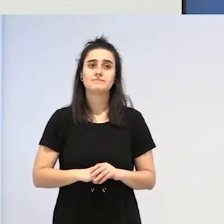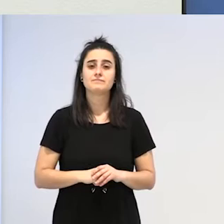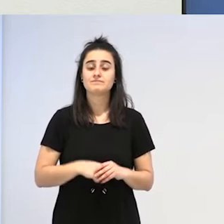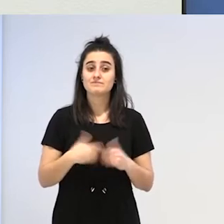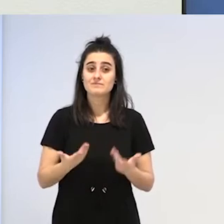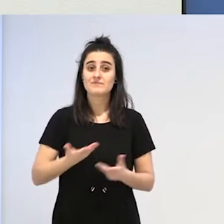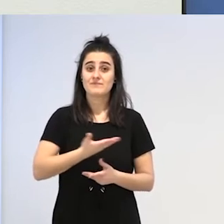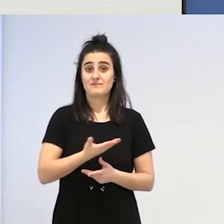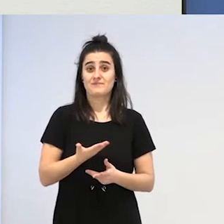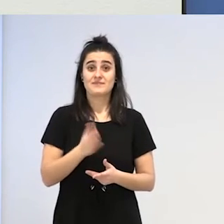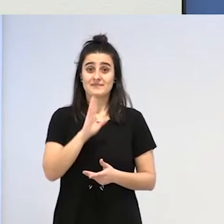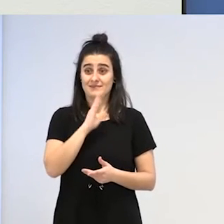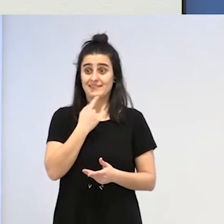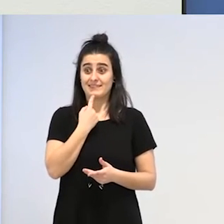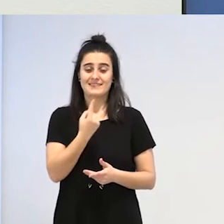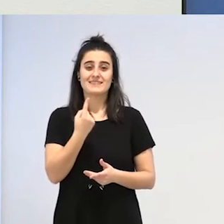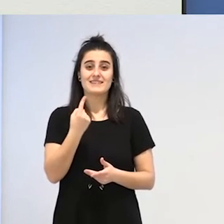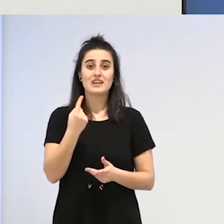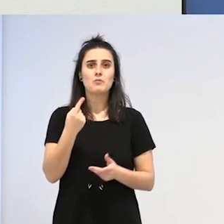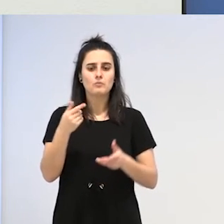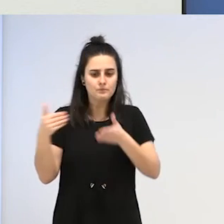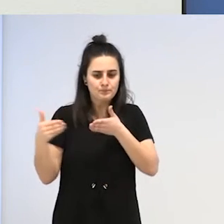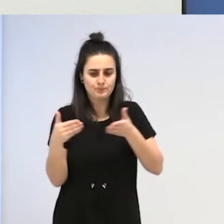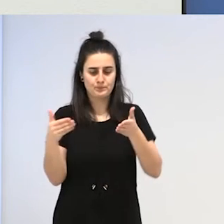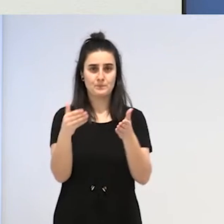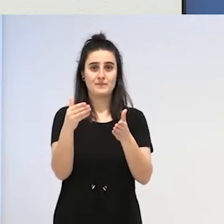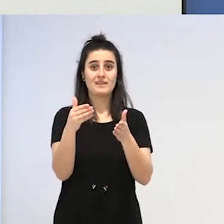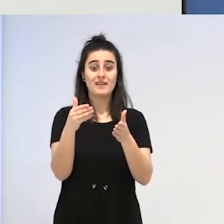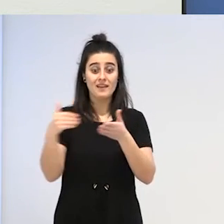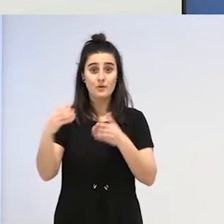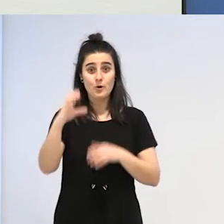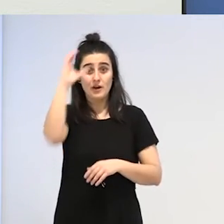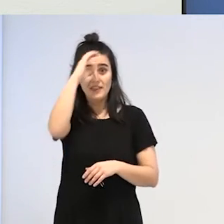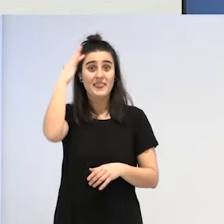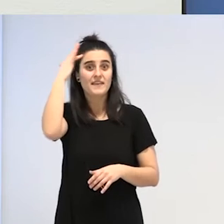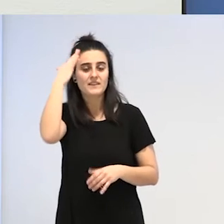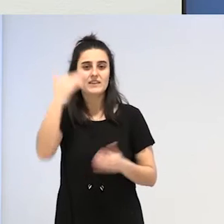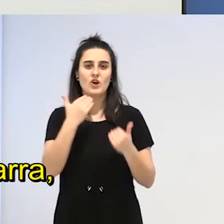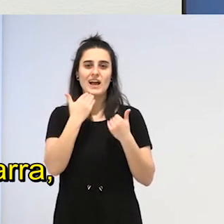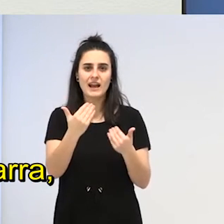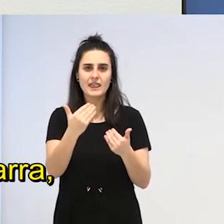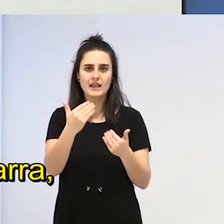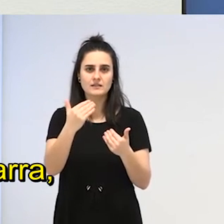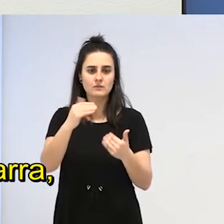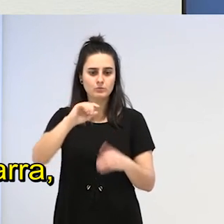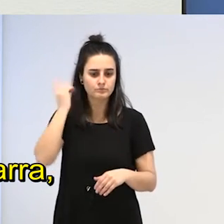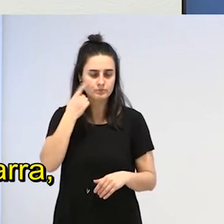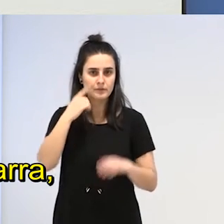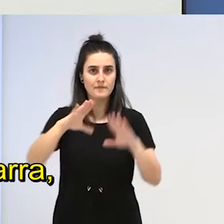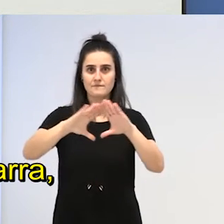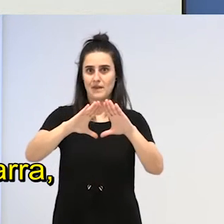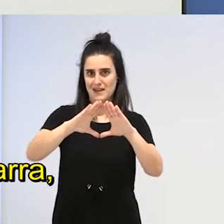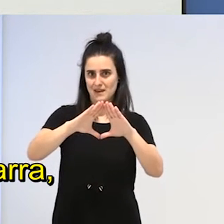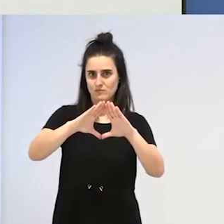eta berak esaten du bide horretatik, zientzia fikziotik, feminismora iritsi zela. Eta ez da hori esaten